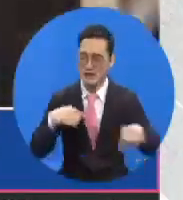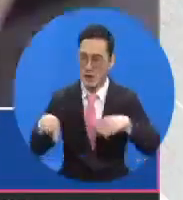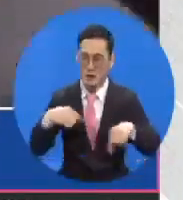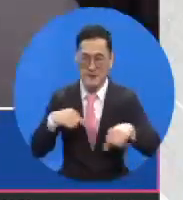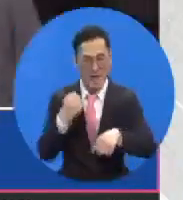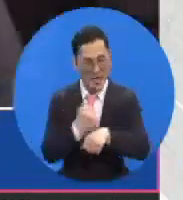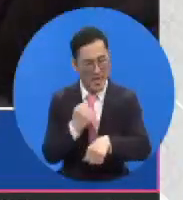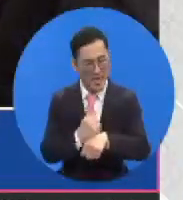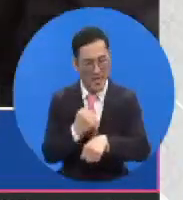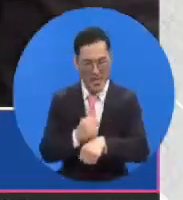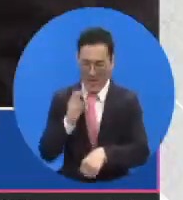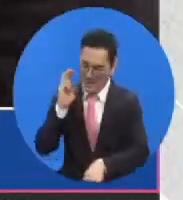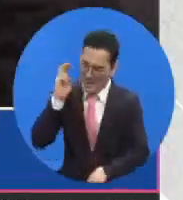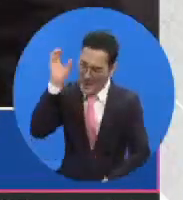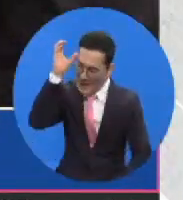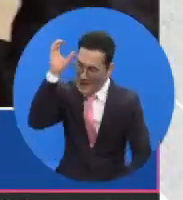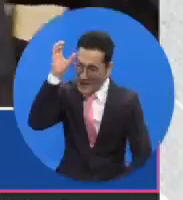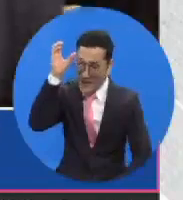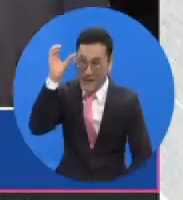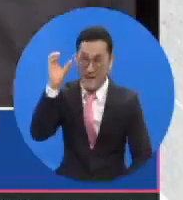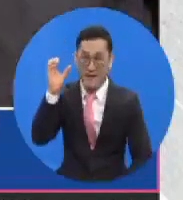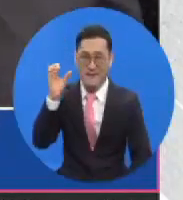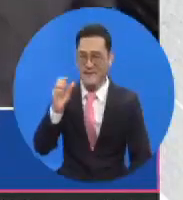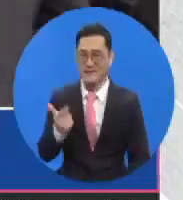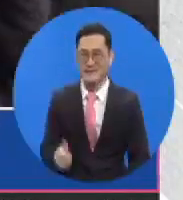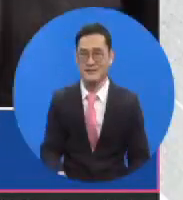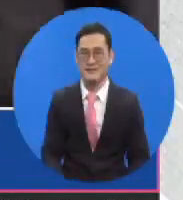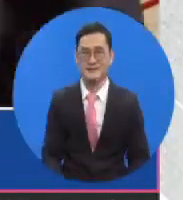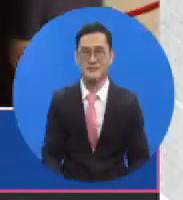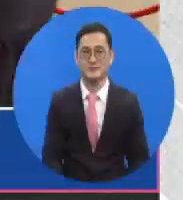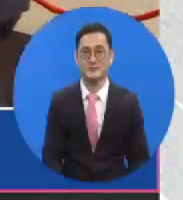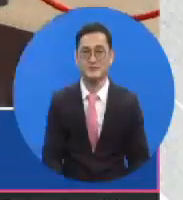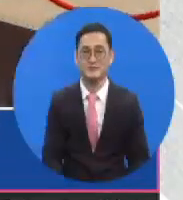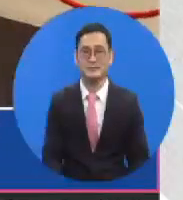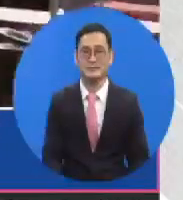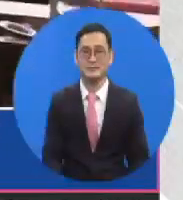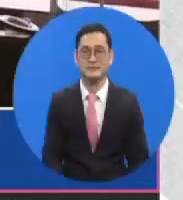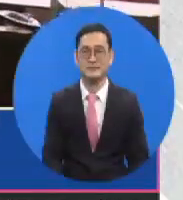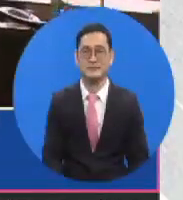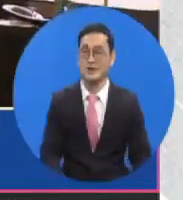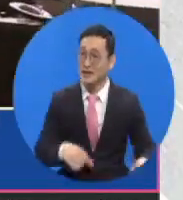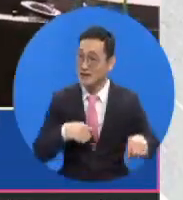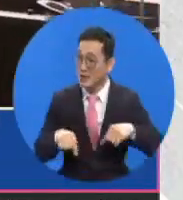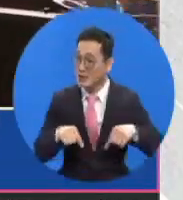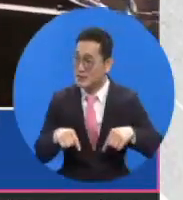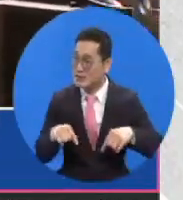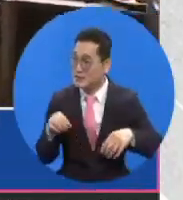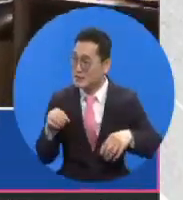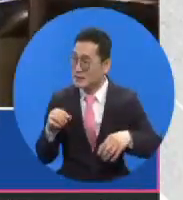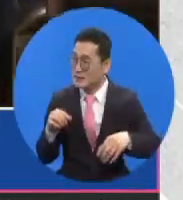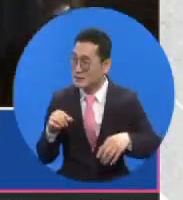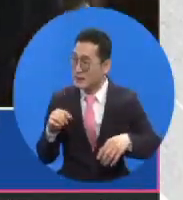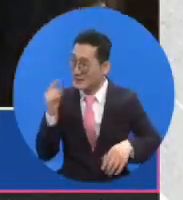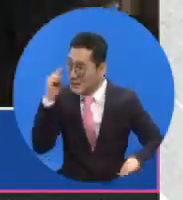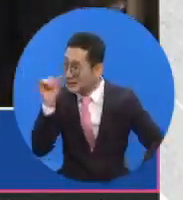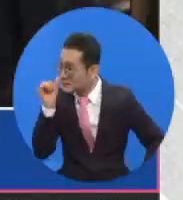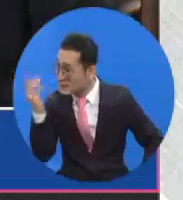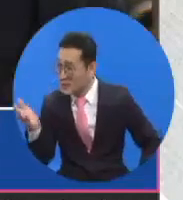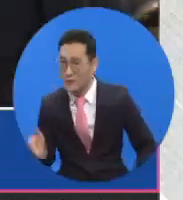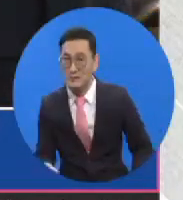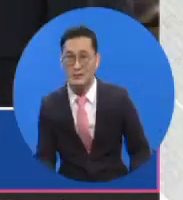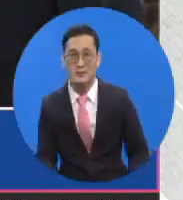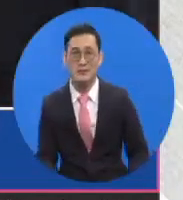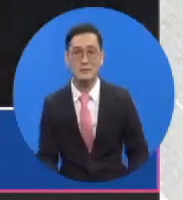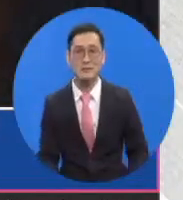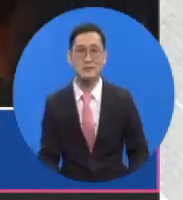것까지 비유하기는 어려울 것 같아요. 그런데 네. 이제 마지막 부분에 대해서 정치를 할 생각이 있냐고 물어보니까 거기에 대해서는